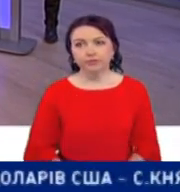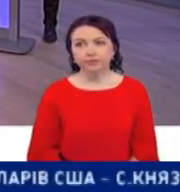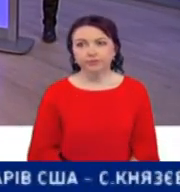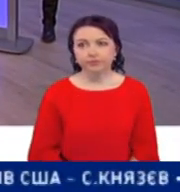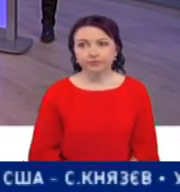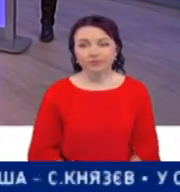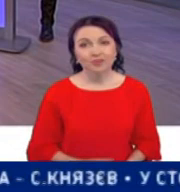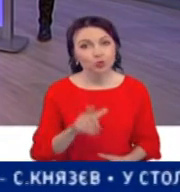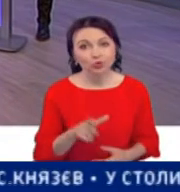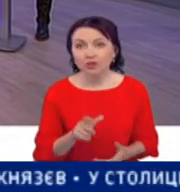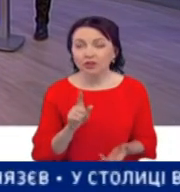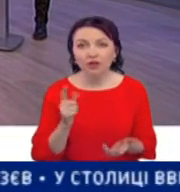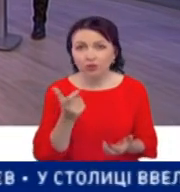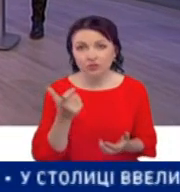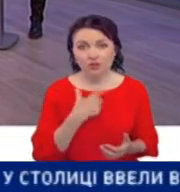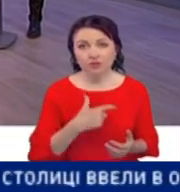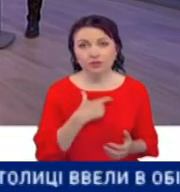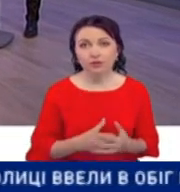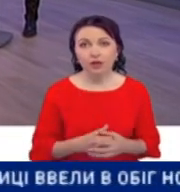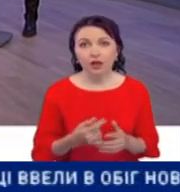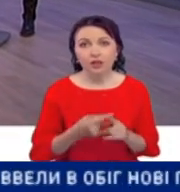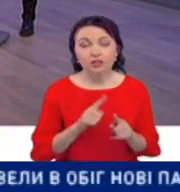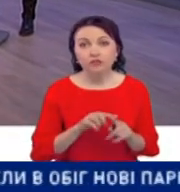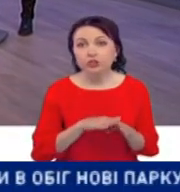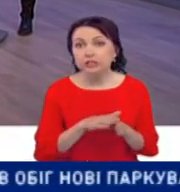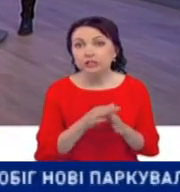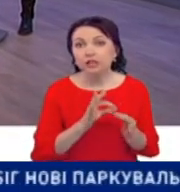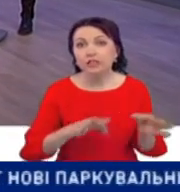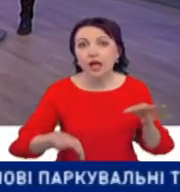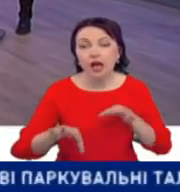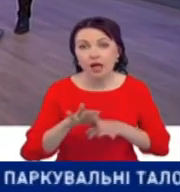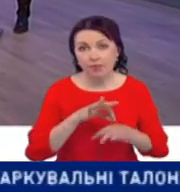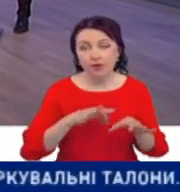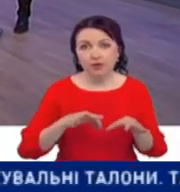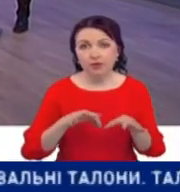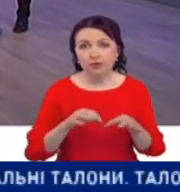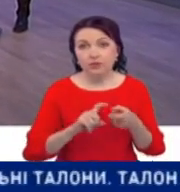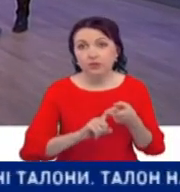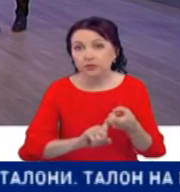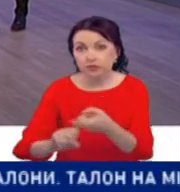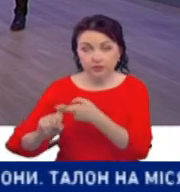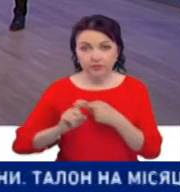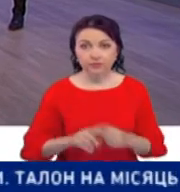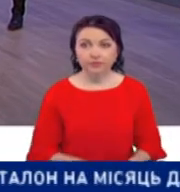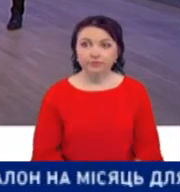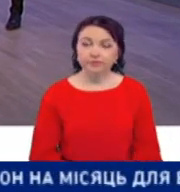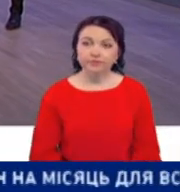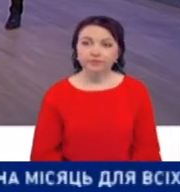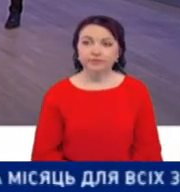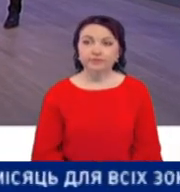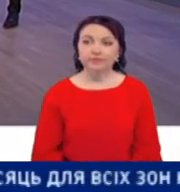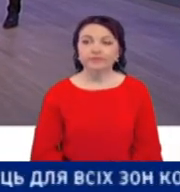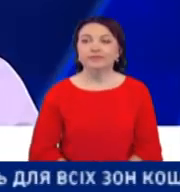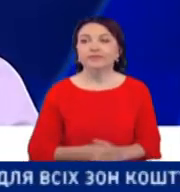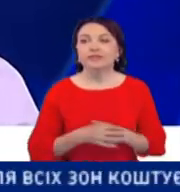не належить сама собі. Бо це вже ціла схема, розумієте? І це, в принципі, в цьому щось є. Правда, пане Сергію? Є. Але